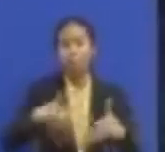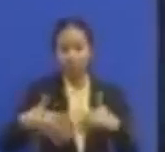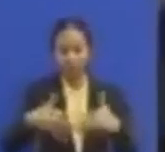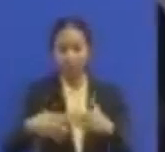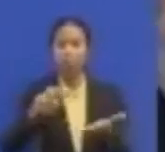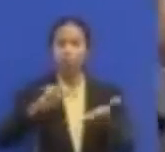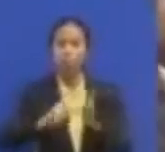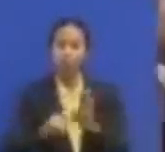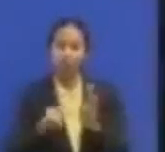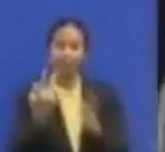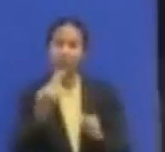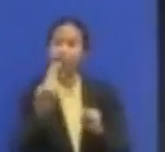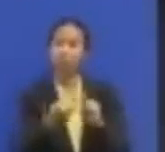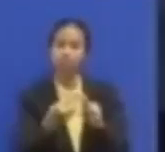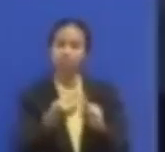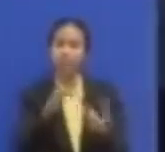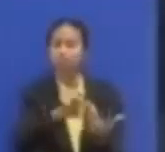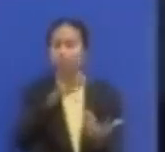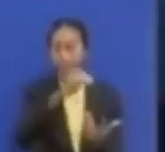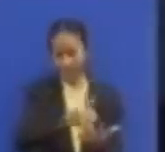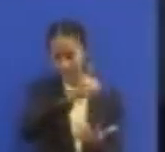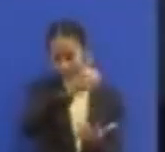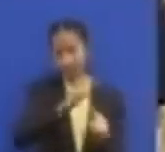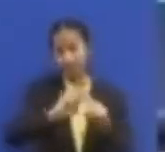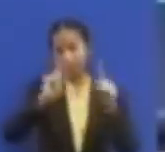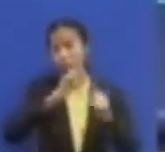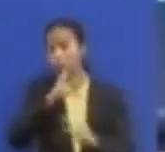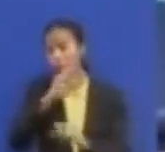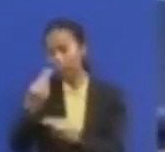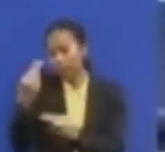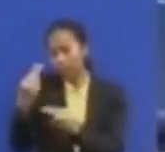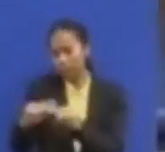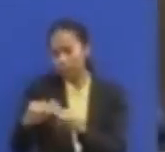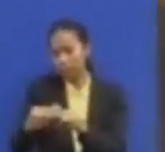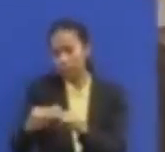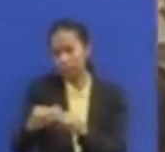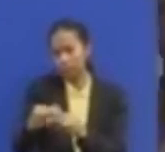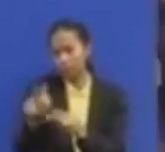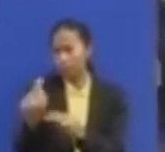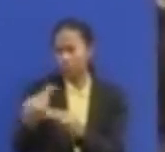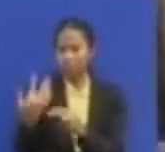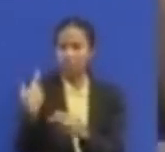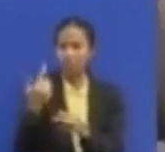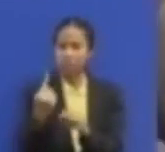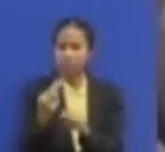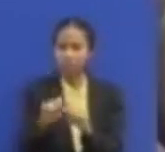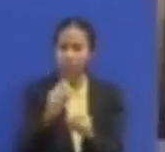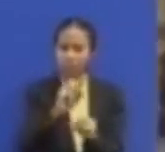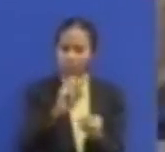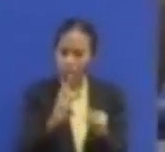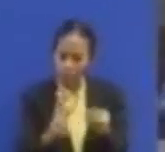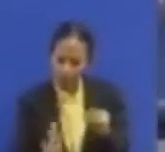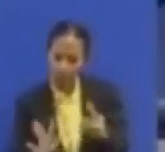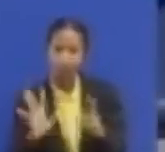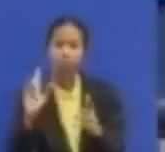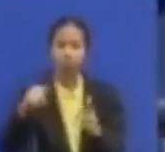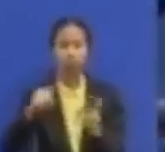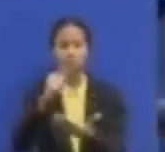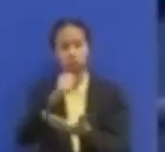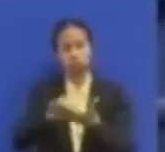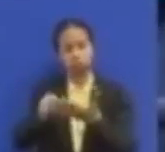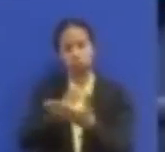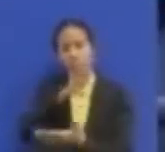ได้รับเลือกเลย ครับ แต่ถ้าหากว่ามีการเสนอชื่อหลายชื่อเนี่ยนะคะก็จะให้ออกเสียงลงคะแนนเป็นการลับค่ะ